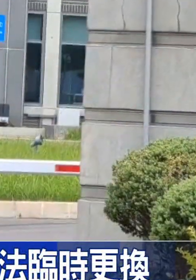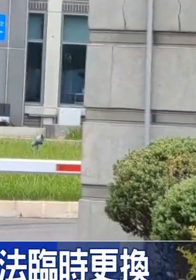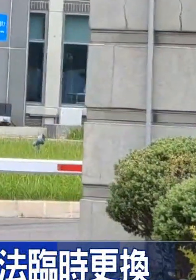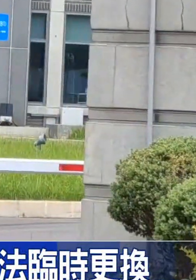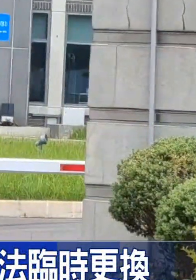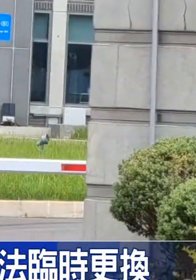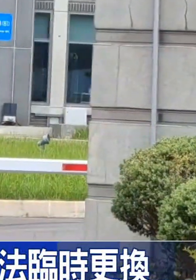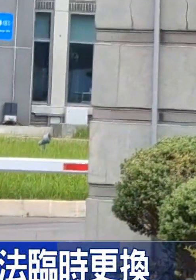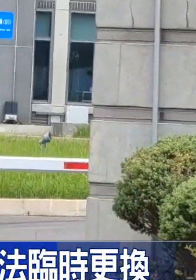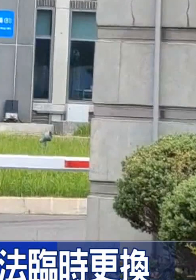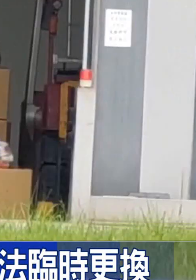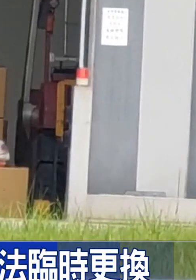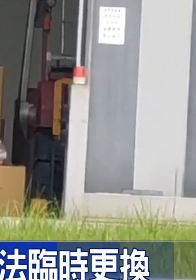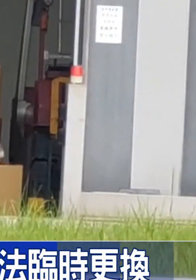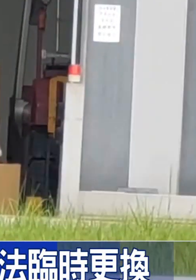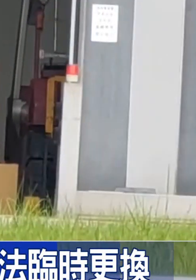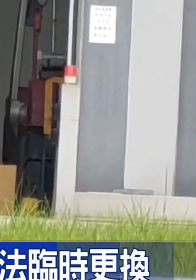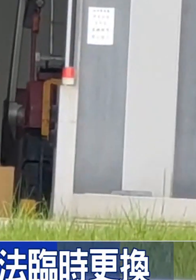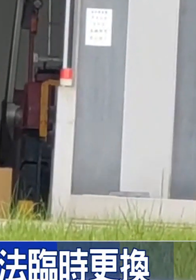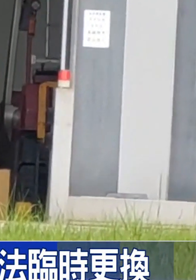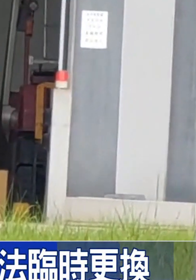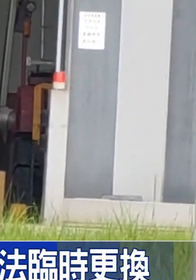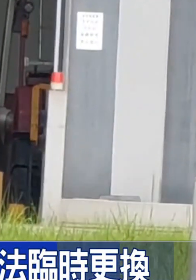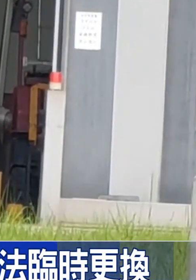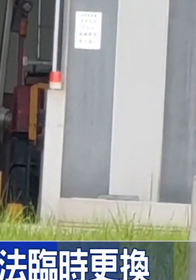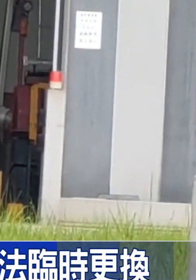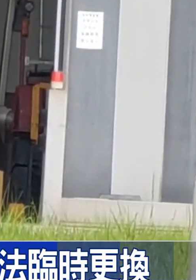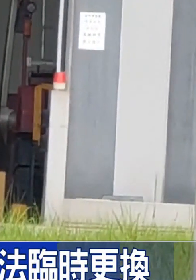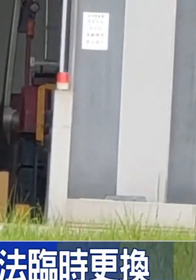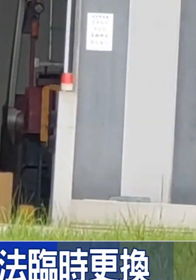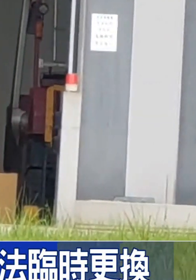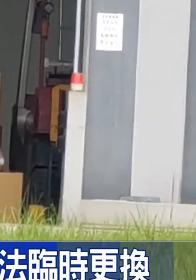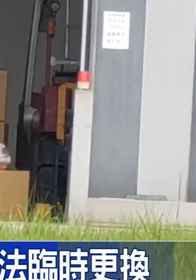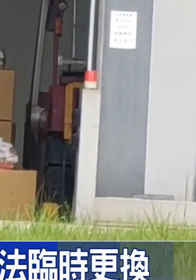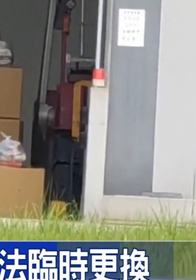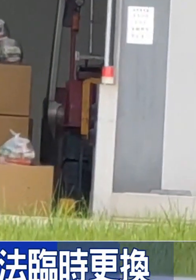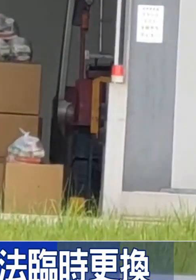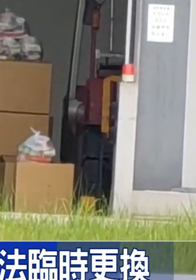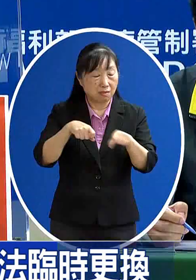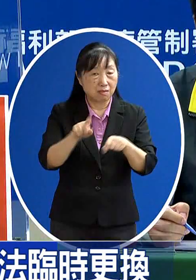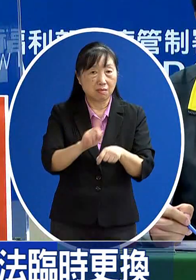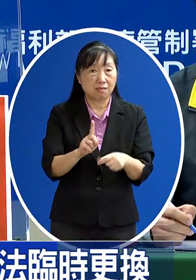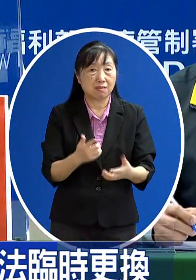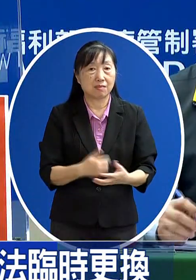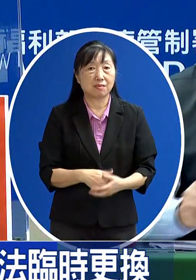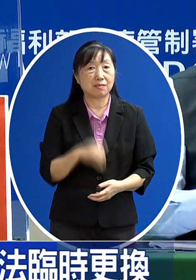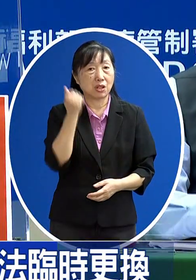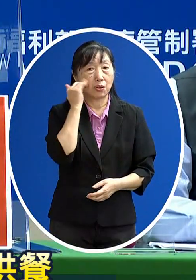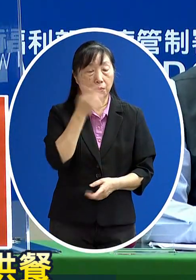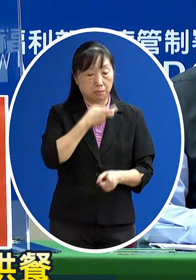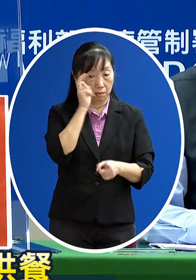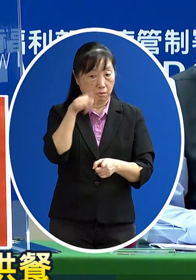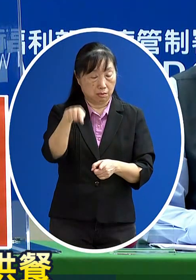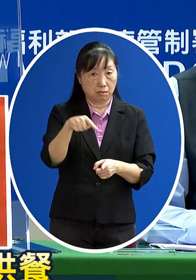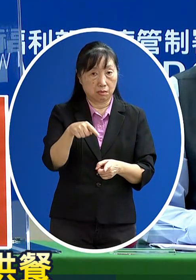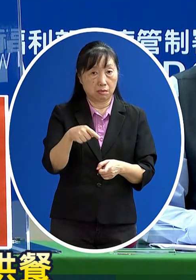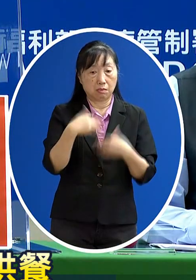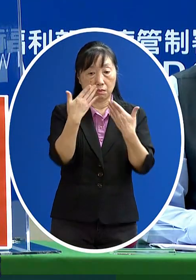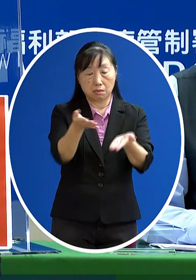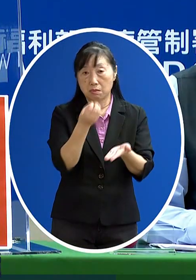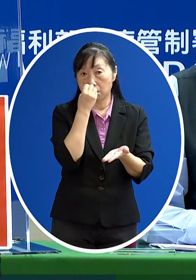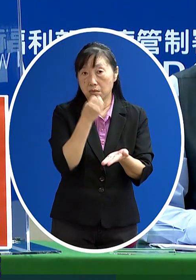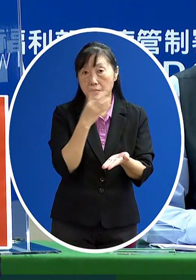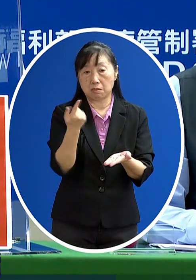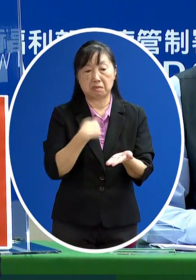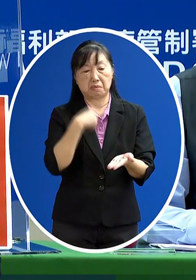回应，事后有请厂商改善，由于便当厂商都有签订合约，因此无法临时更换。 有任何这样一个供餐，不